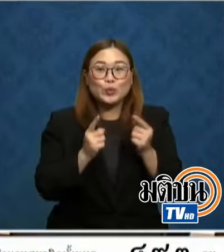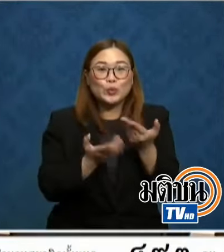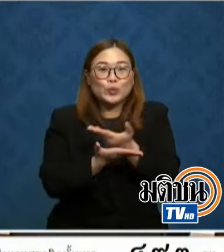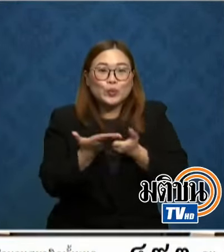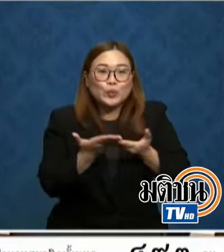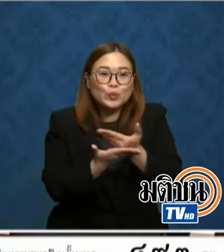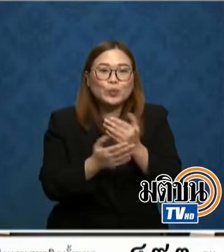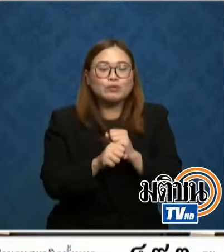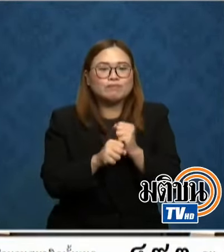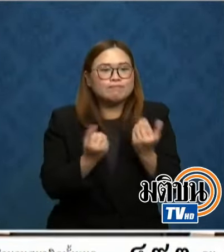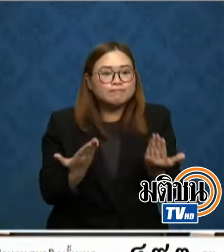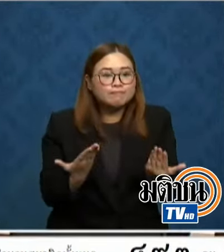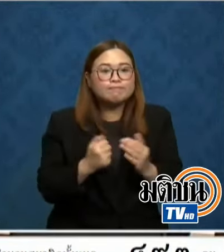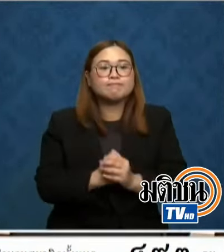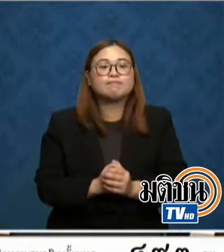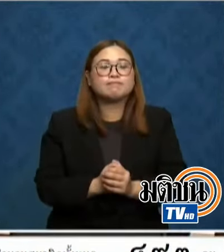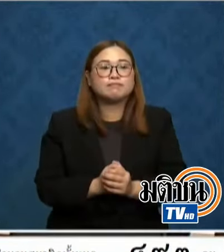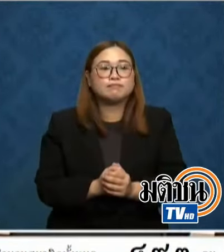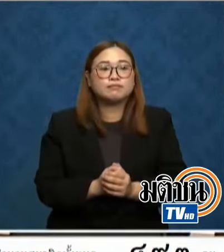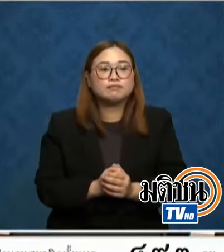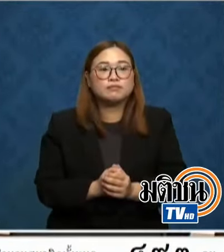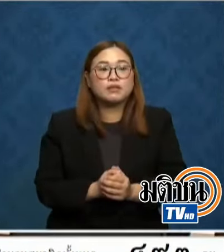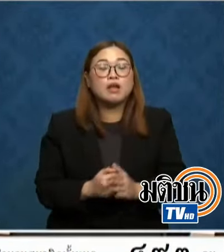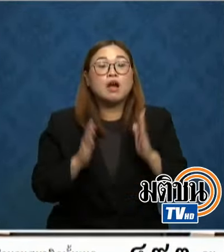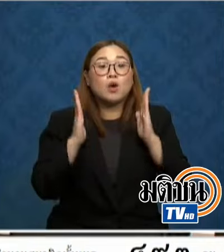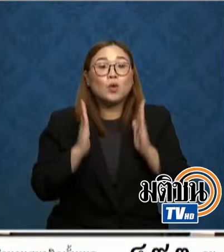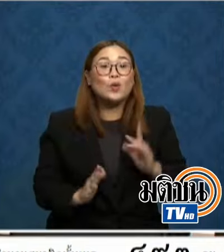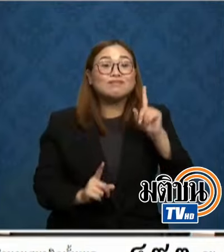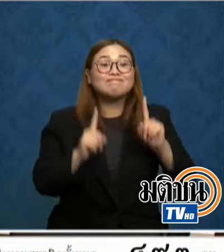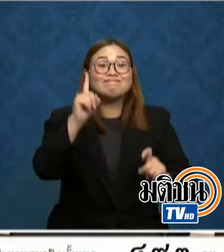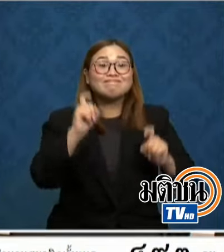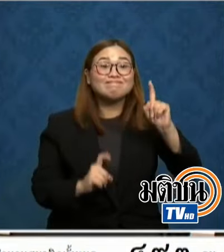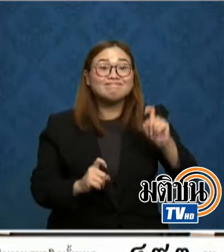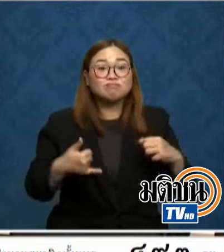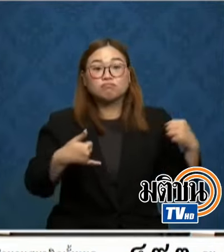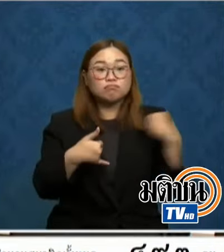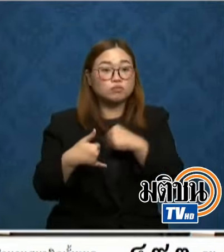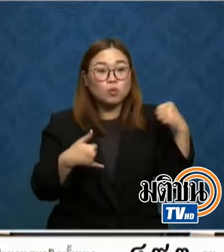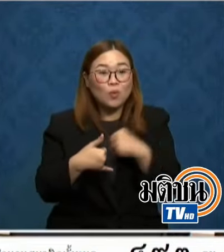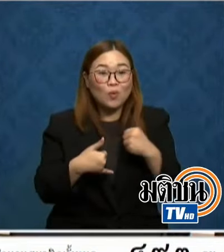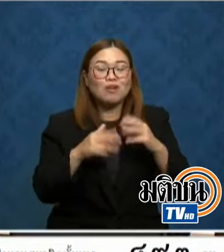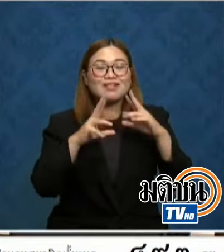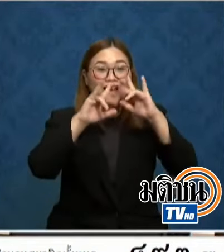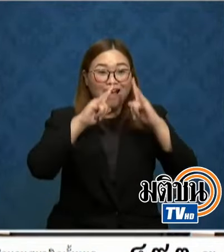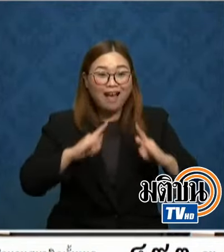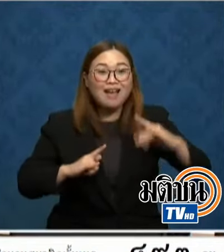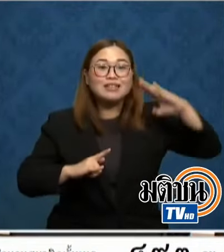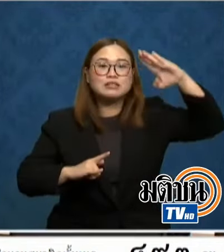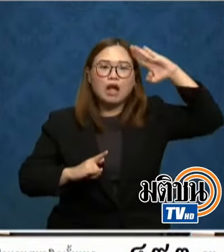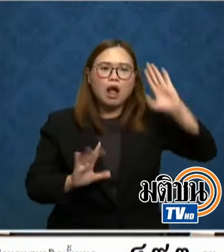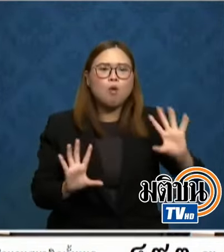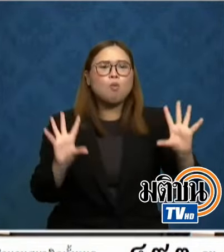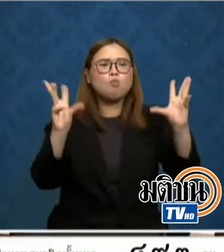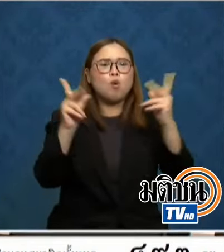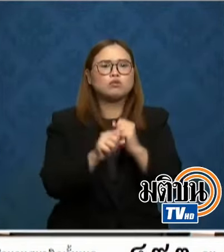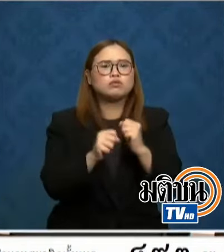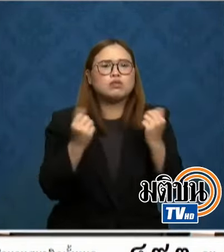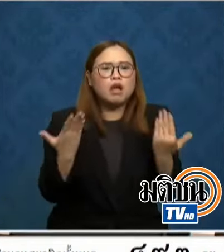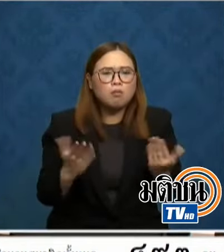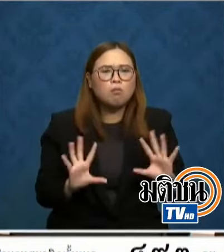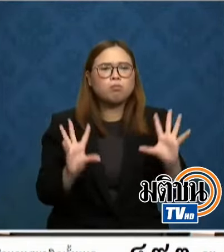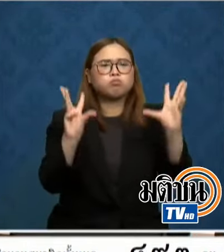จะทำอย่างไรที่จะทำให้กรณีการเสียชีวิตจากการซ้อมทรมานพลทหารในค่ายทหารเนี่ยมันหมดไปสักทีเพ